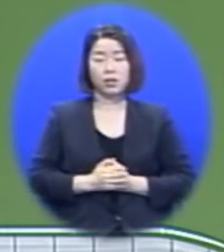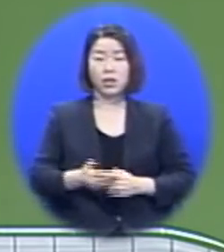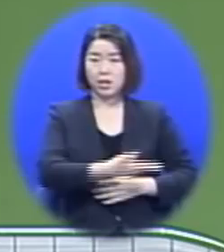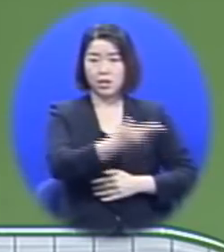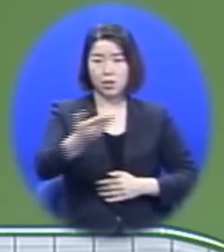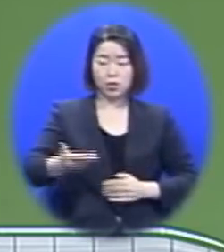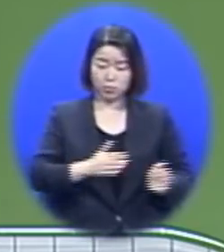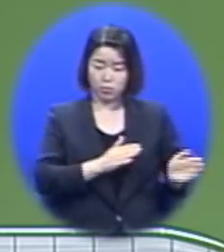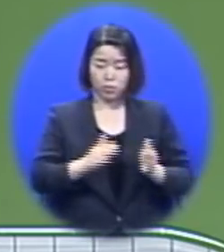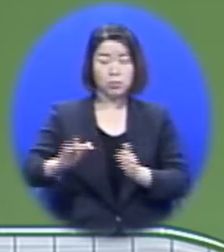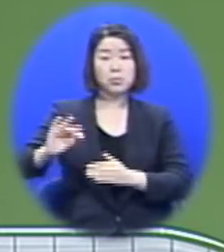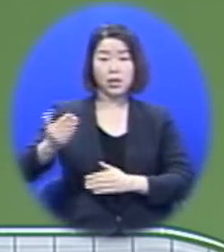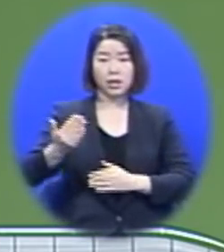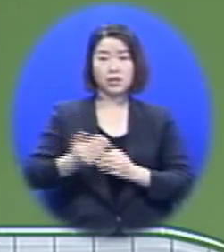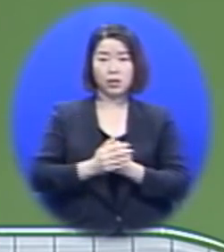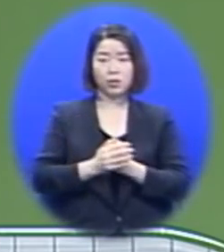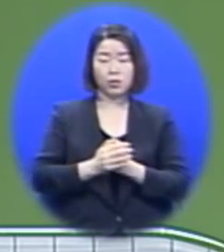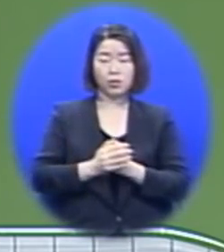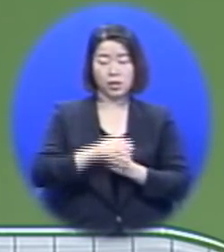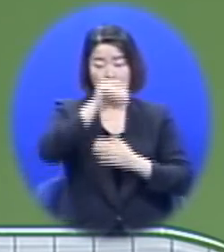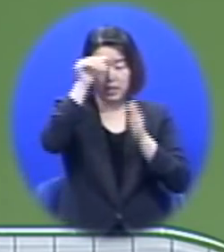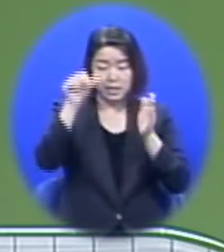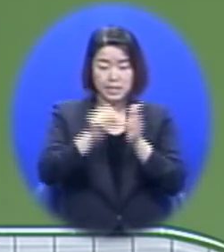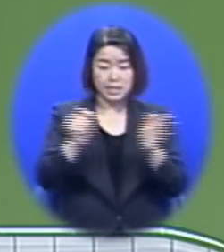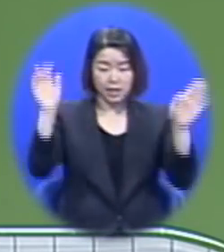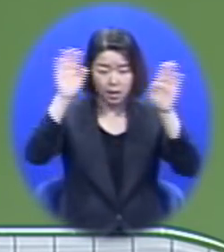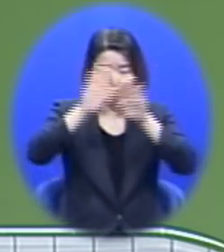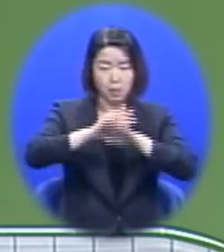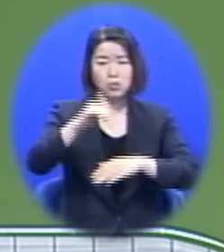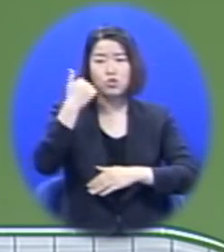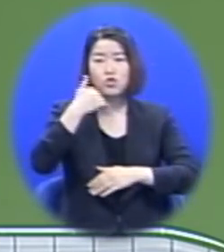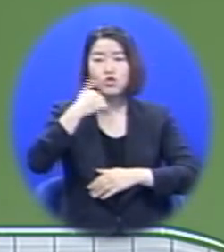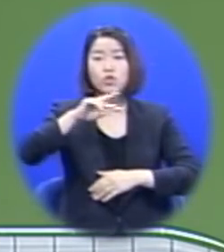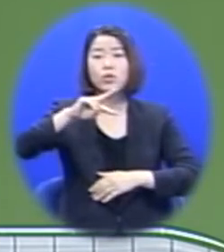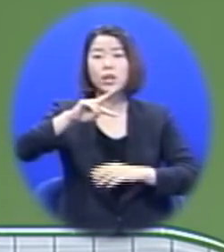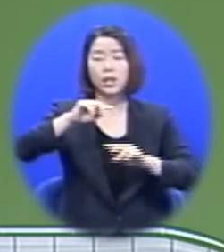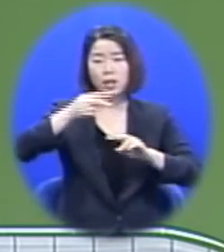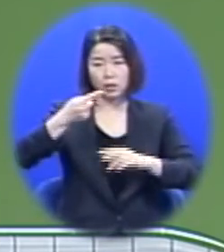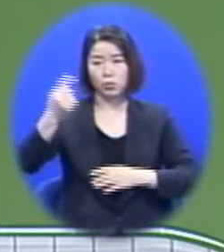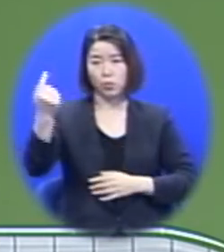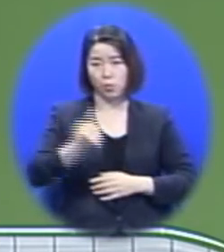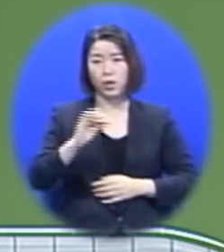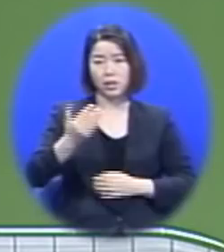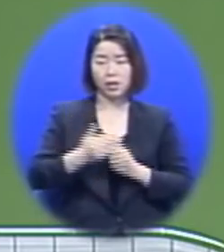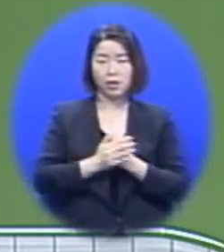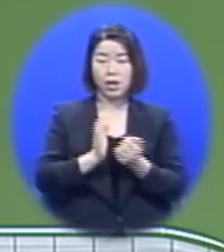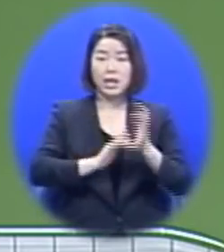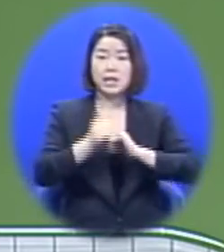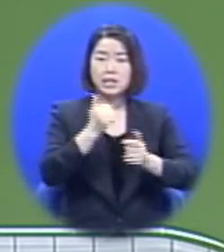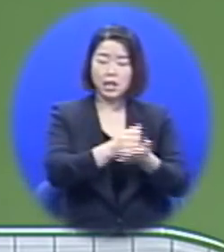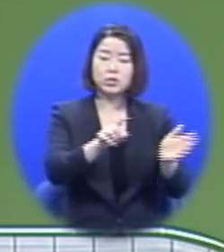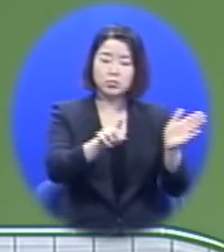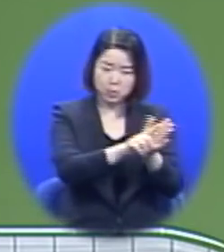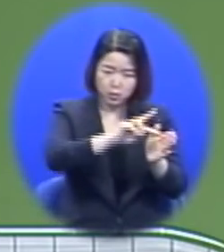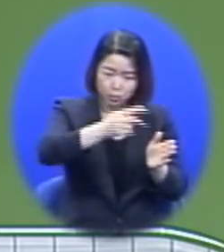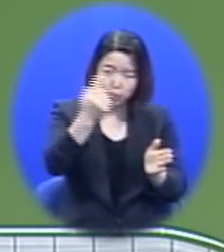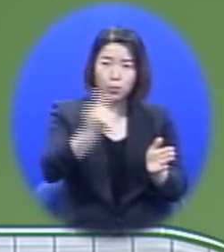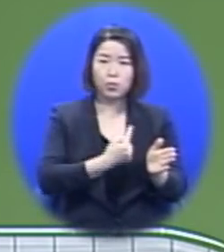여러분 준비하셔야 돼요. 인생의 밤은 누구에게나 옵니다. 예수를 믿어도 오고 예수를 잘 믿어도